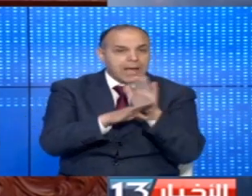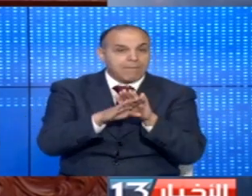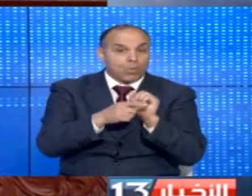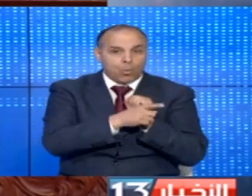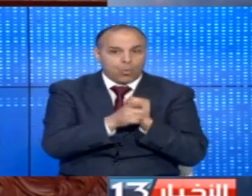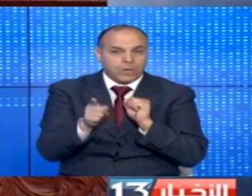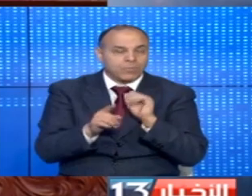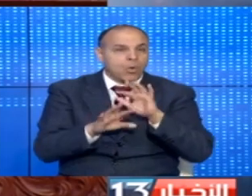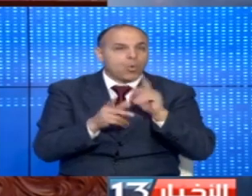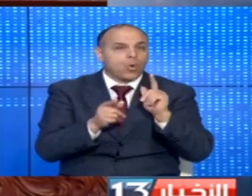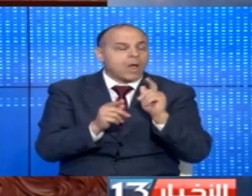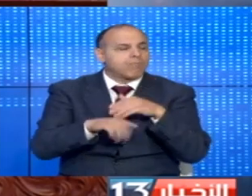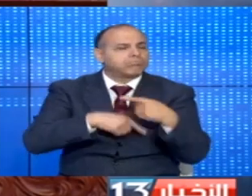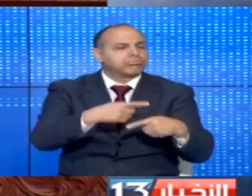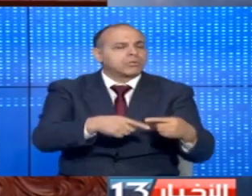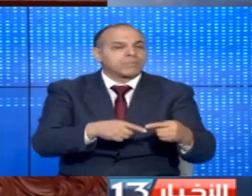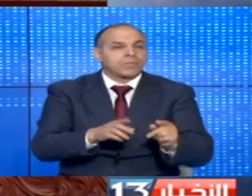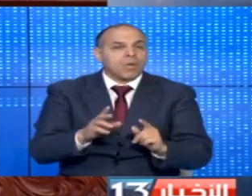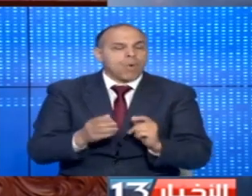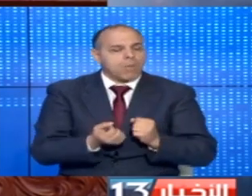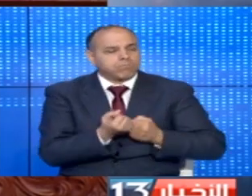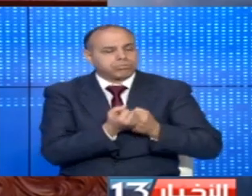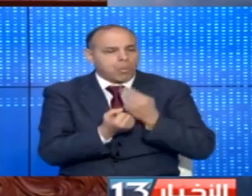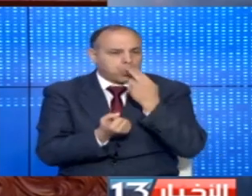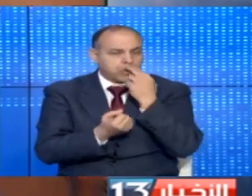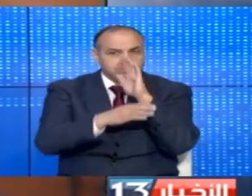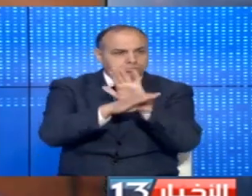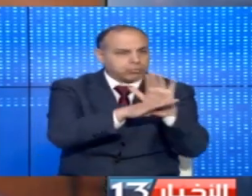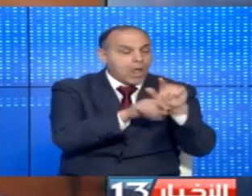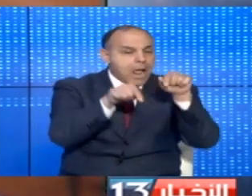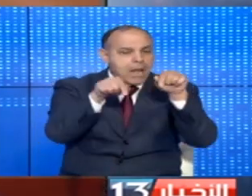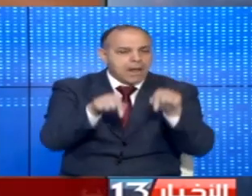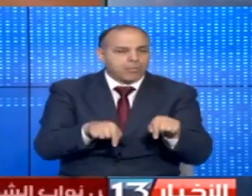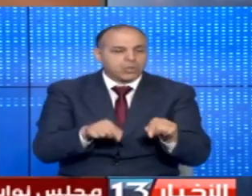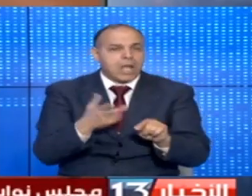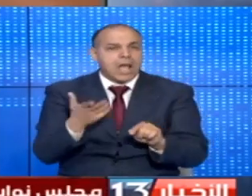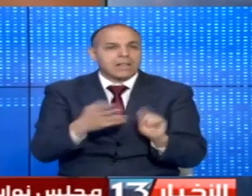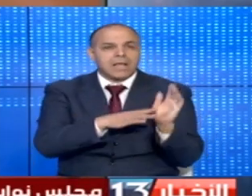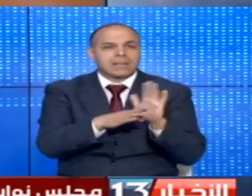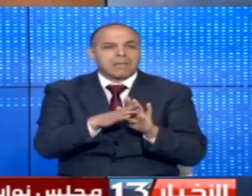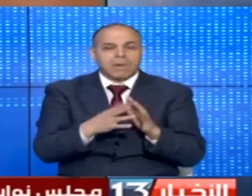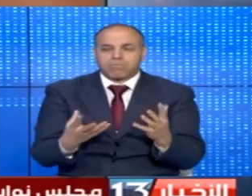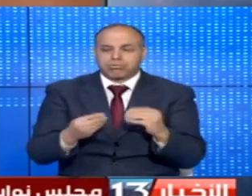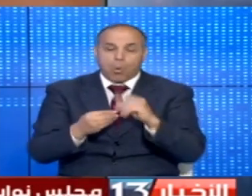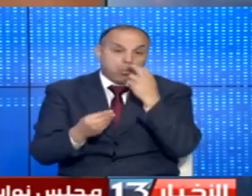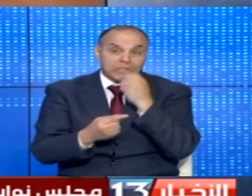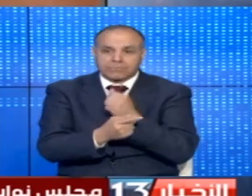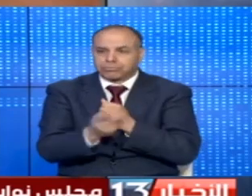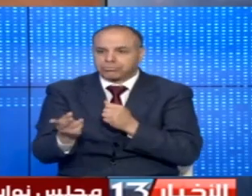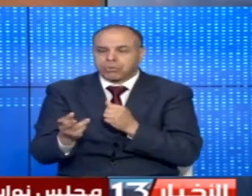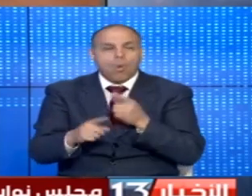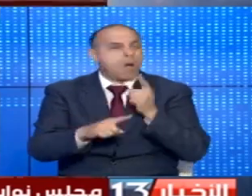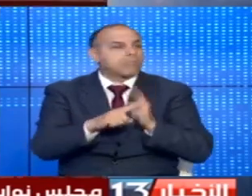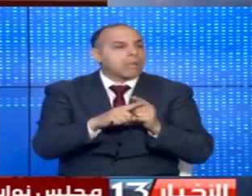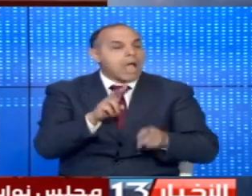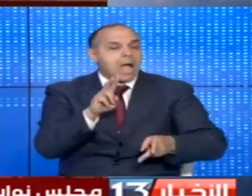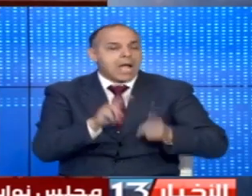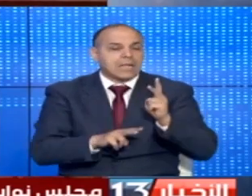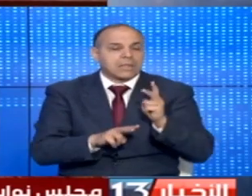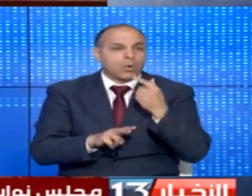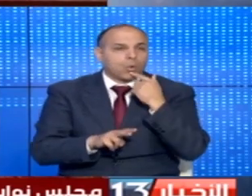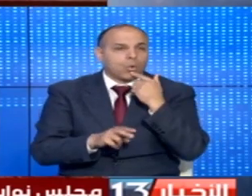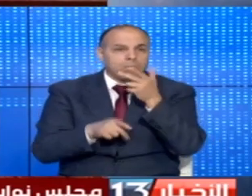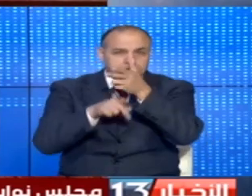بصفه مستمره وتعزيز الامن الوقائي من خلال ضمان التواجد الامني ومضاعفه طاقه